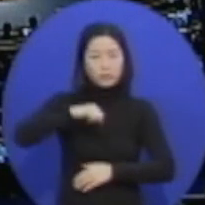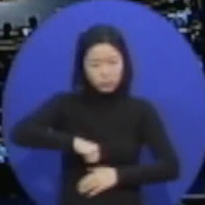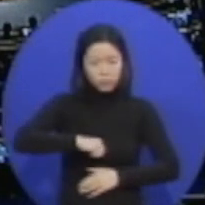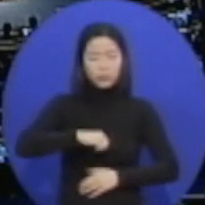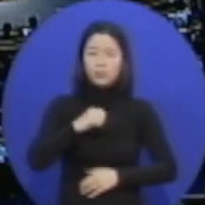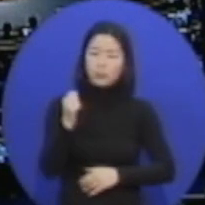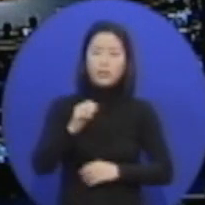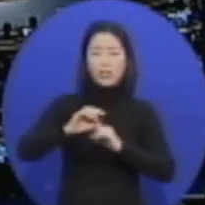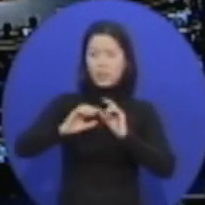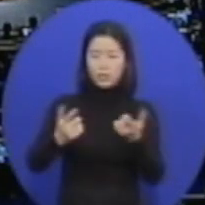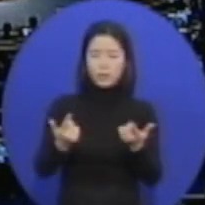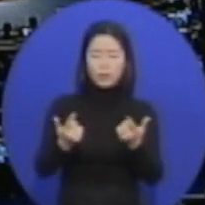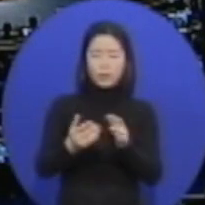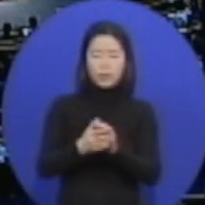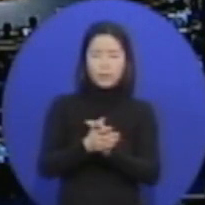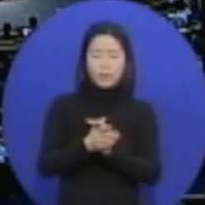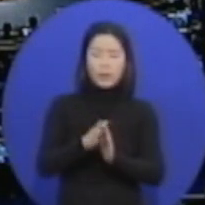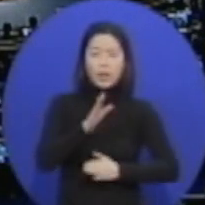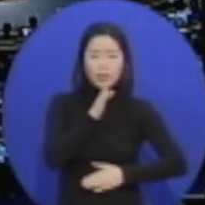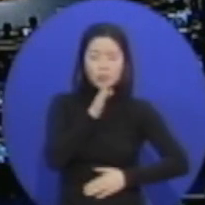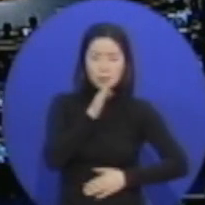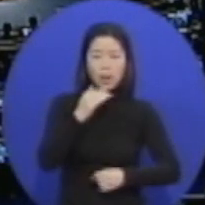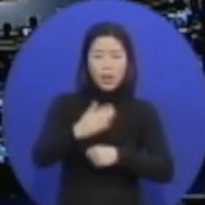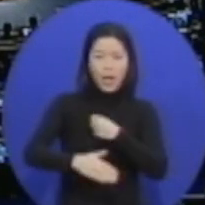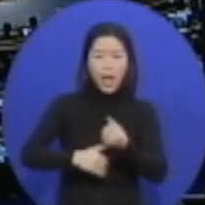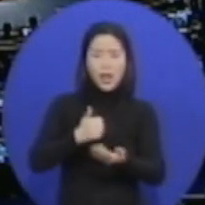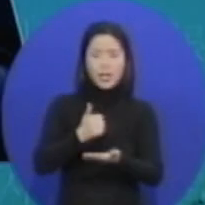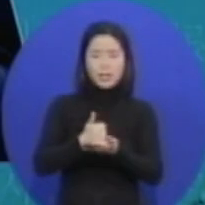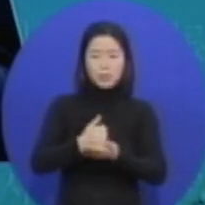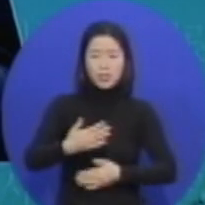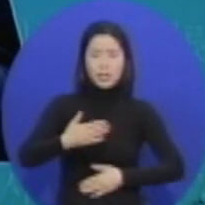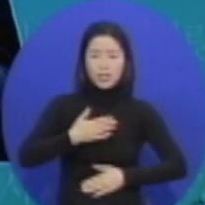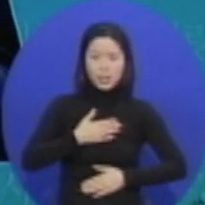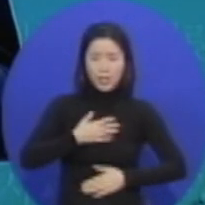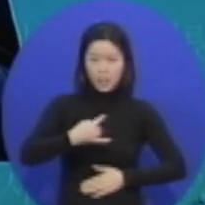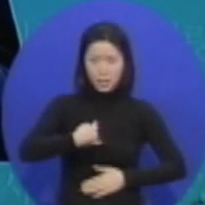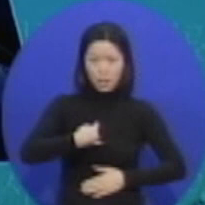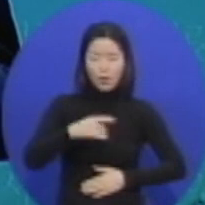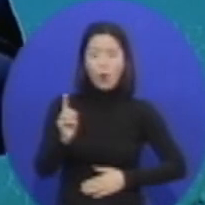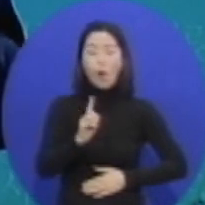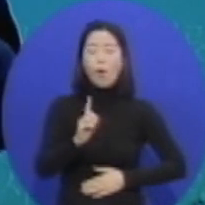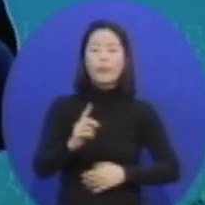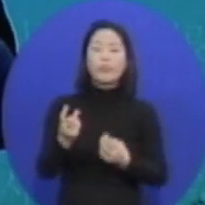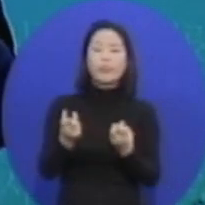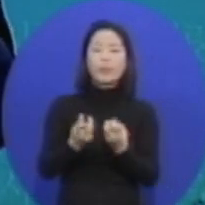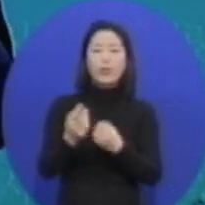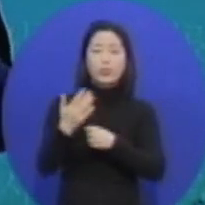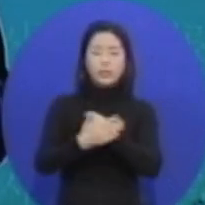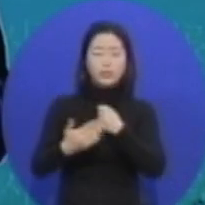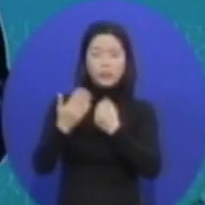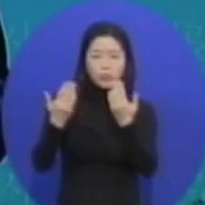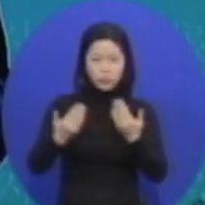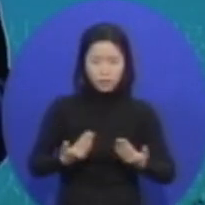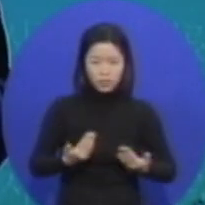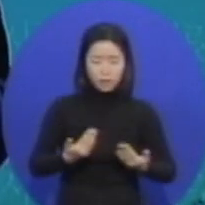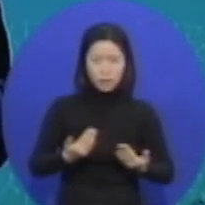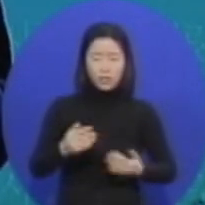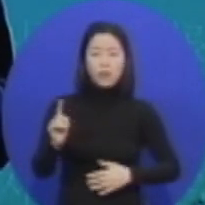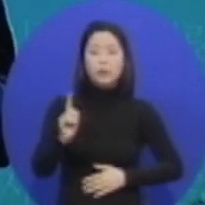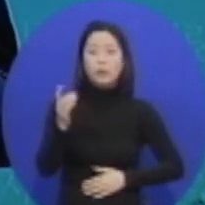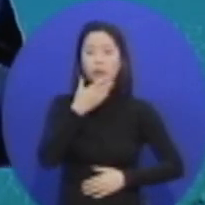말고 정말 하나님이 나에게 어떤 은혜를 주셨으며 또 하나님이 또 내 아를 어떻게 축복하실